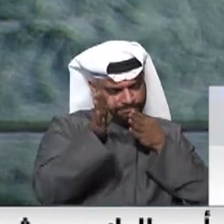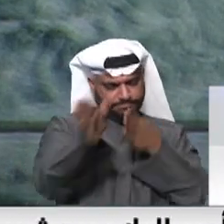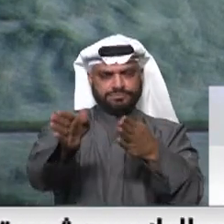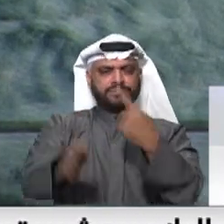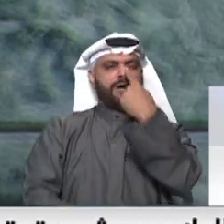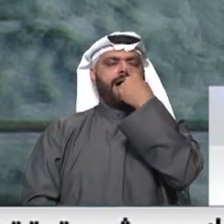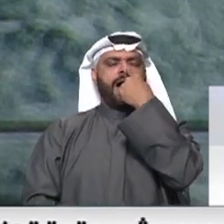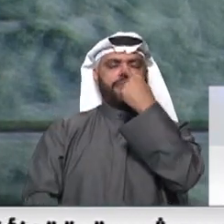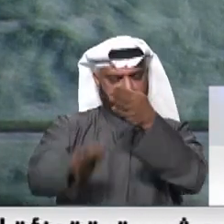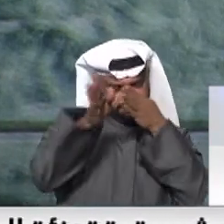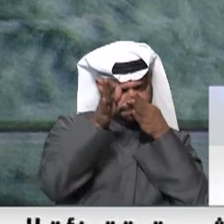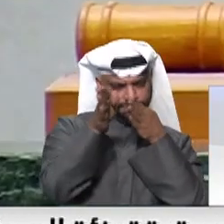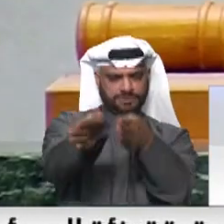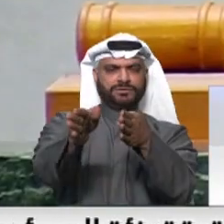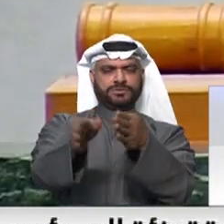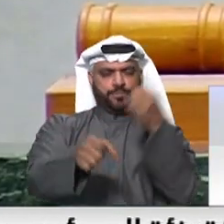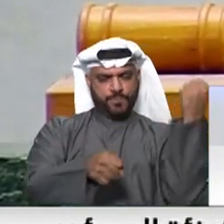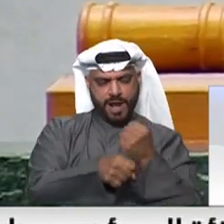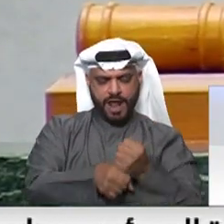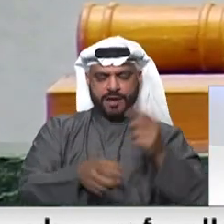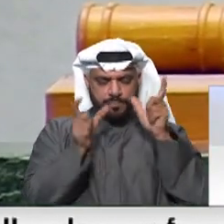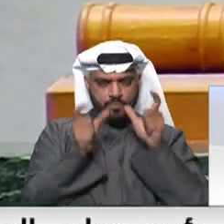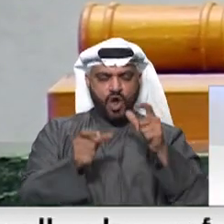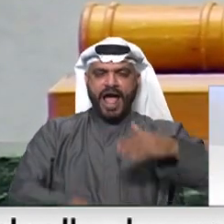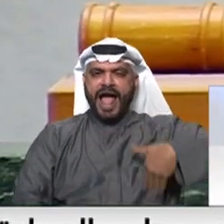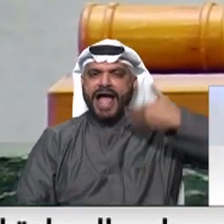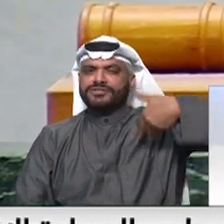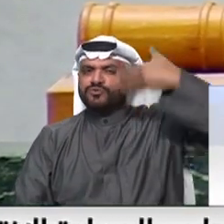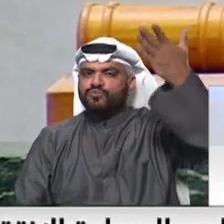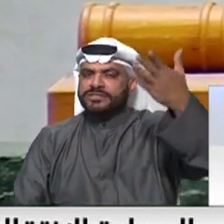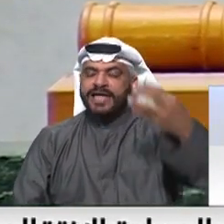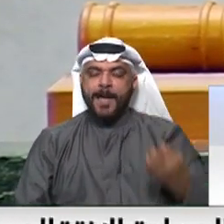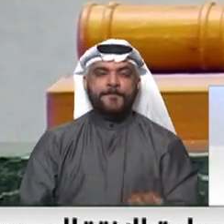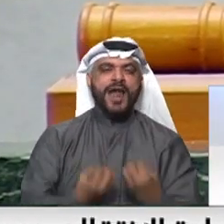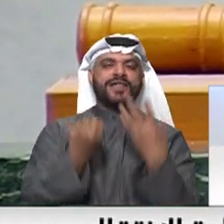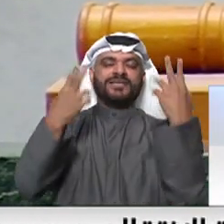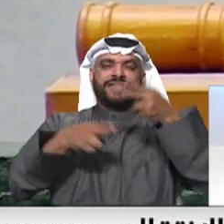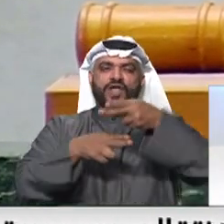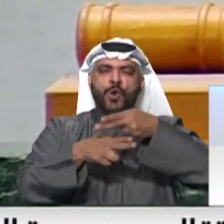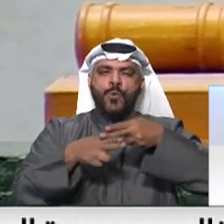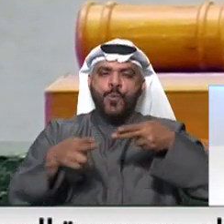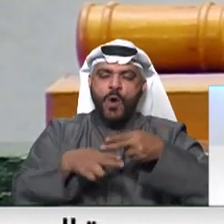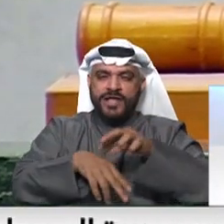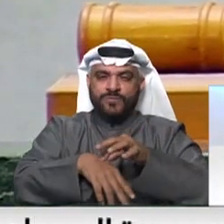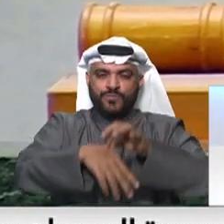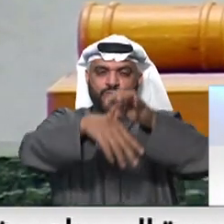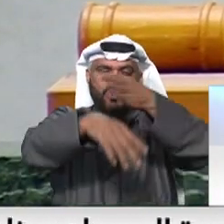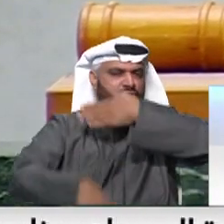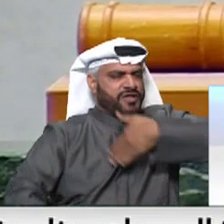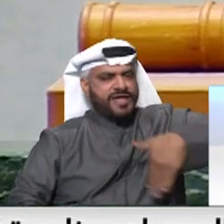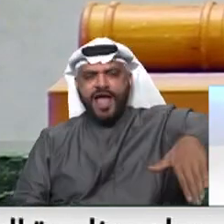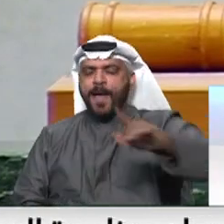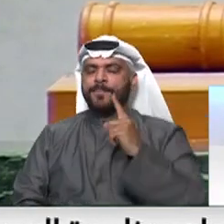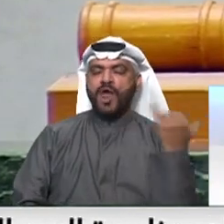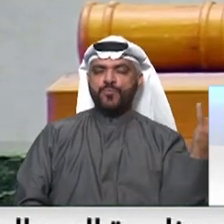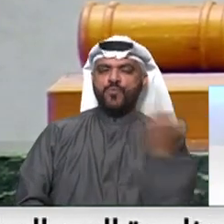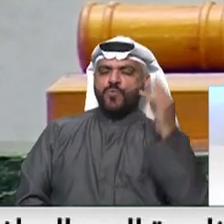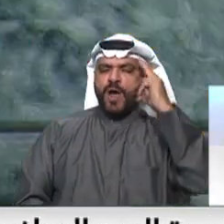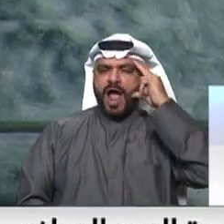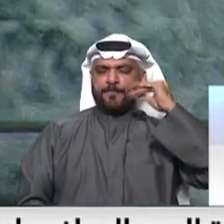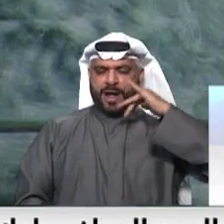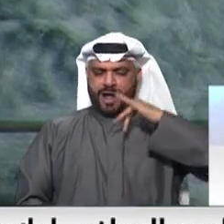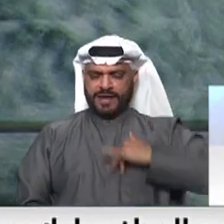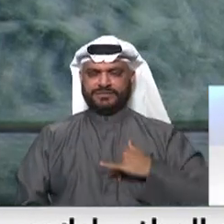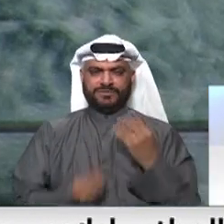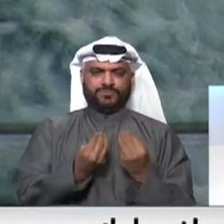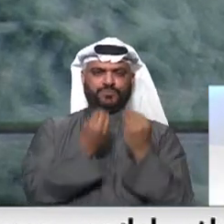وبالوعد عازمون على العمل من أجل مستقبل بلادنا وأجيالنا بمتطلبات تشريعية تستجيب